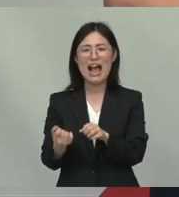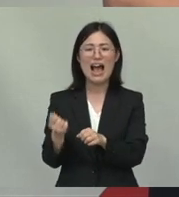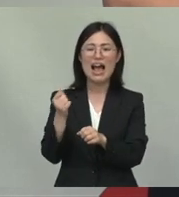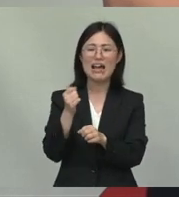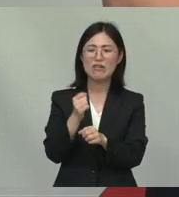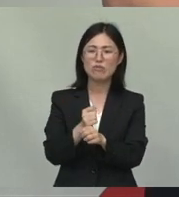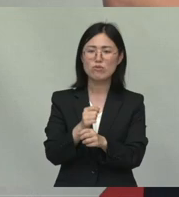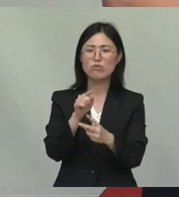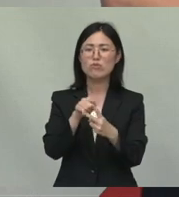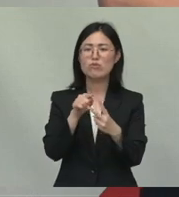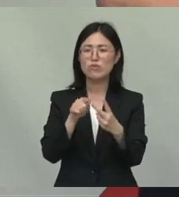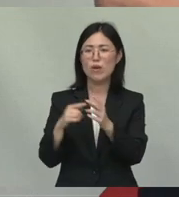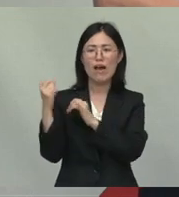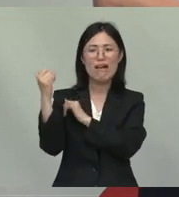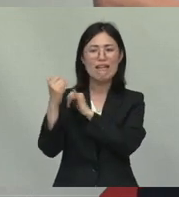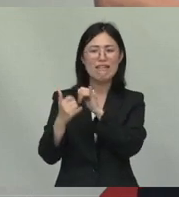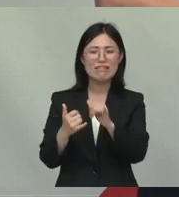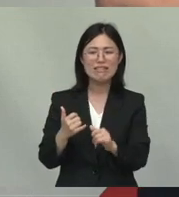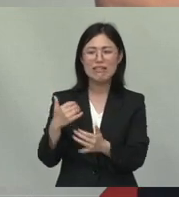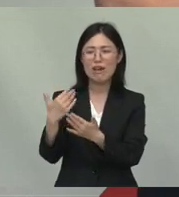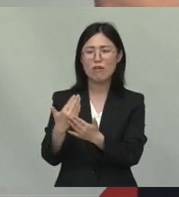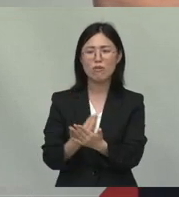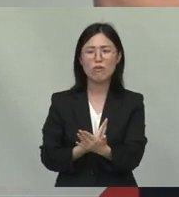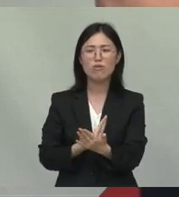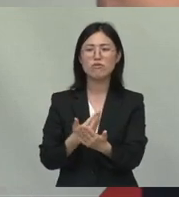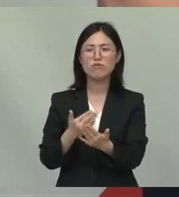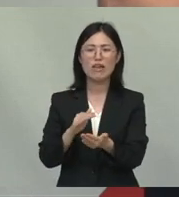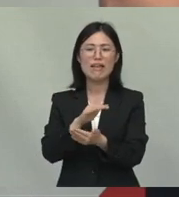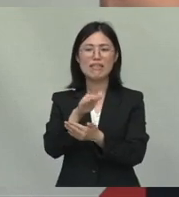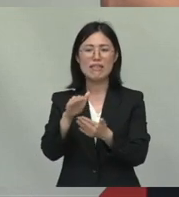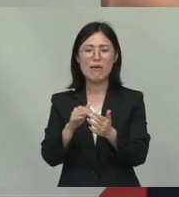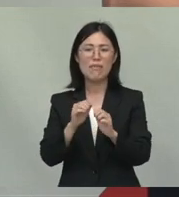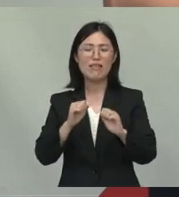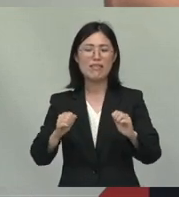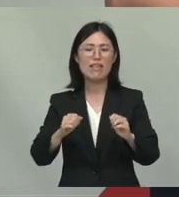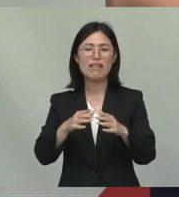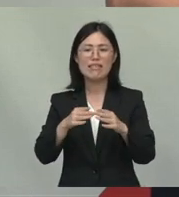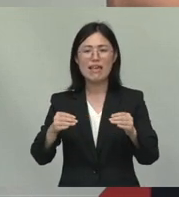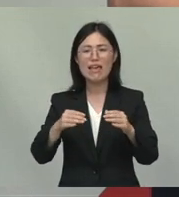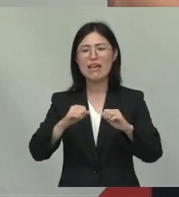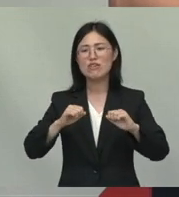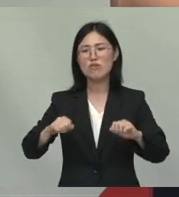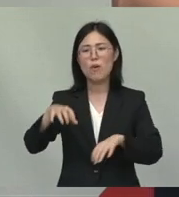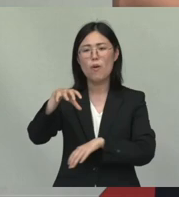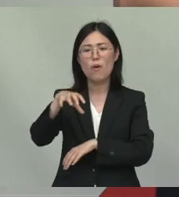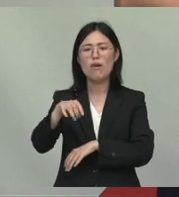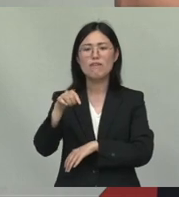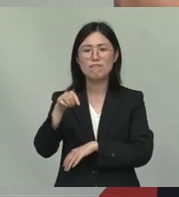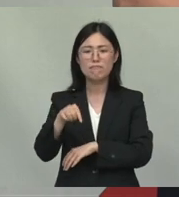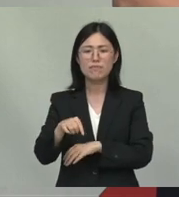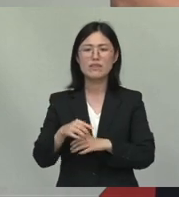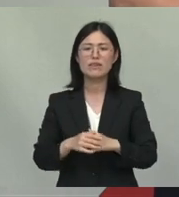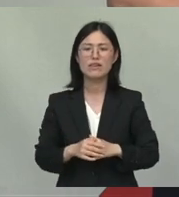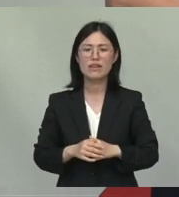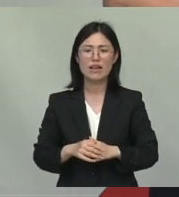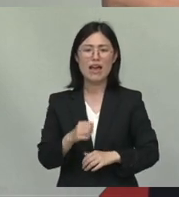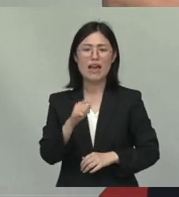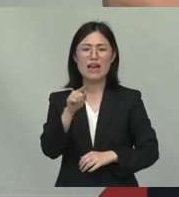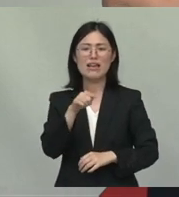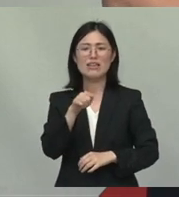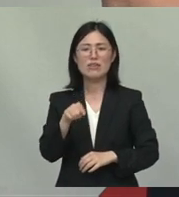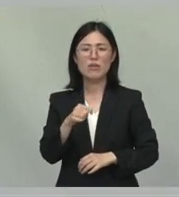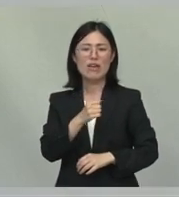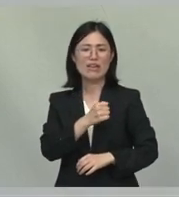この多摩前哨園から、一人一人の人間の命の尊